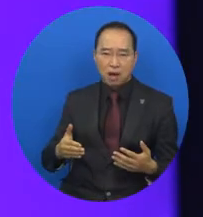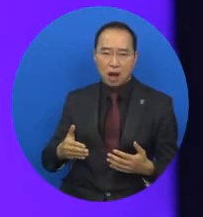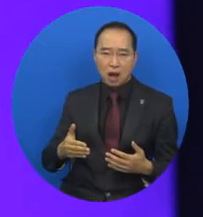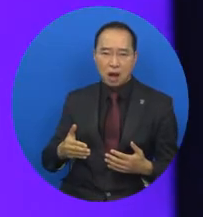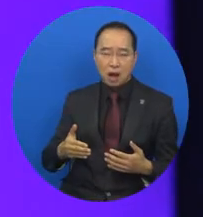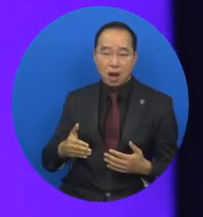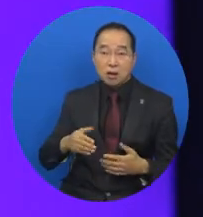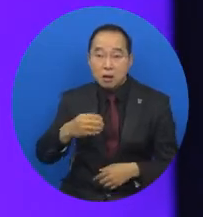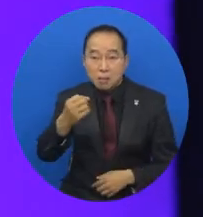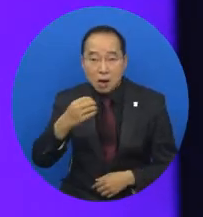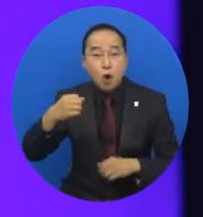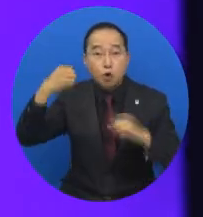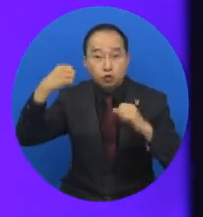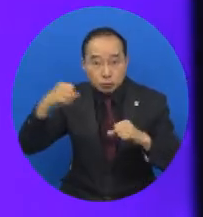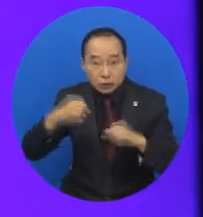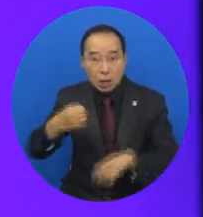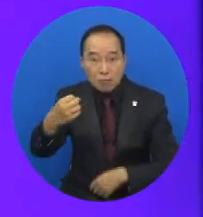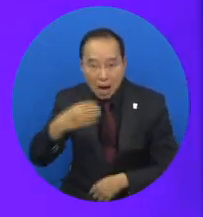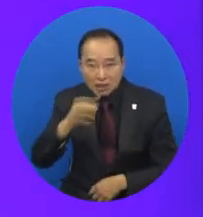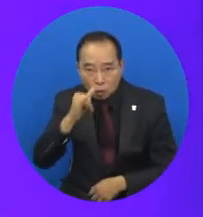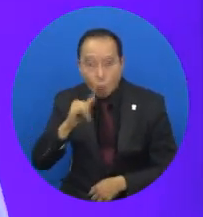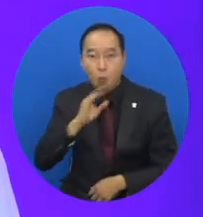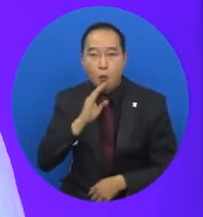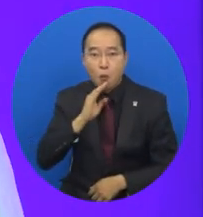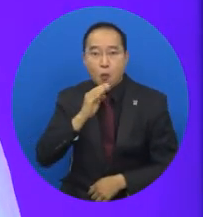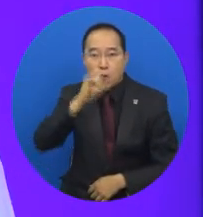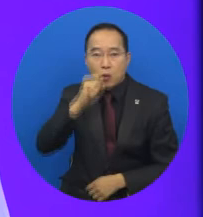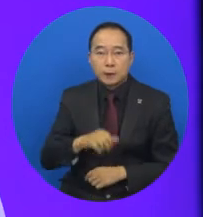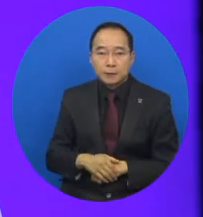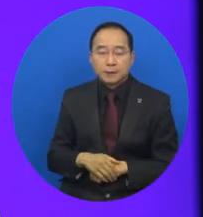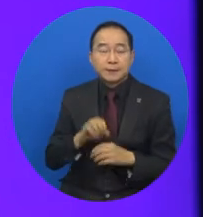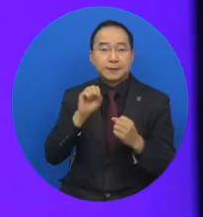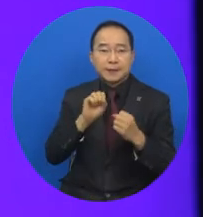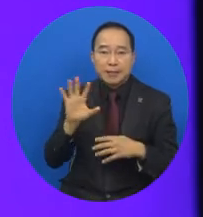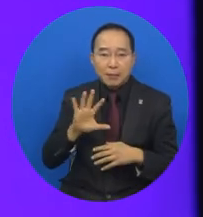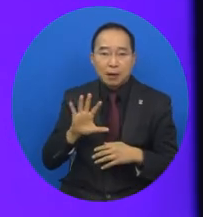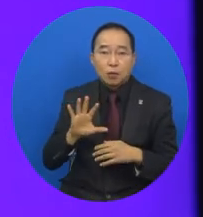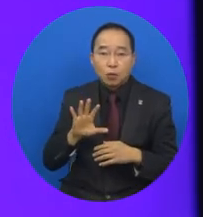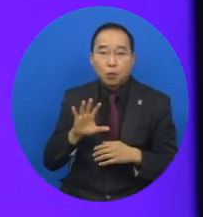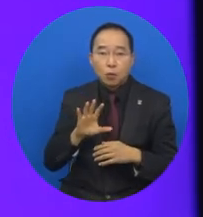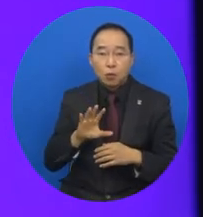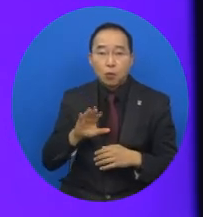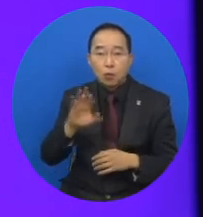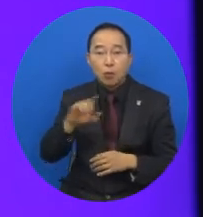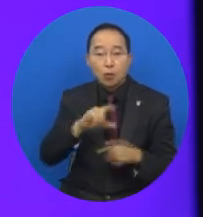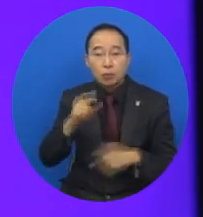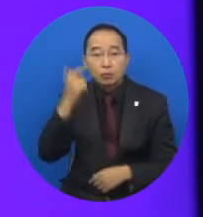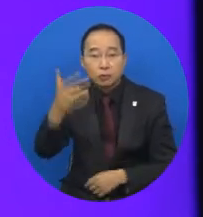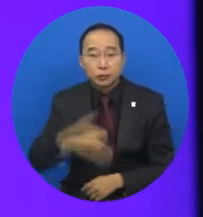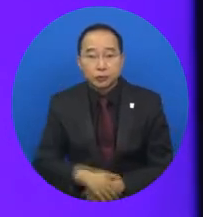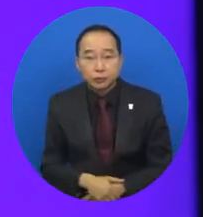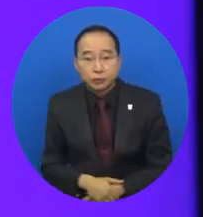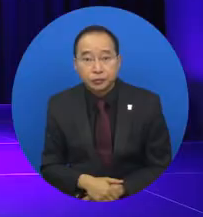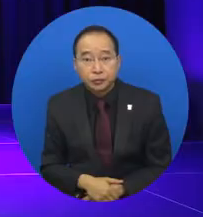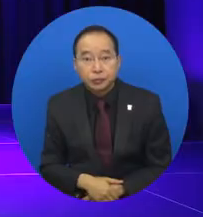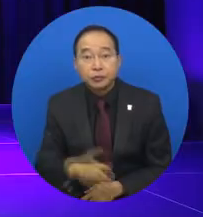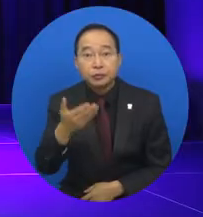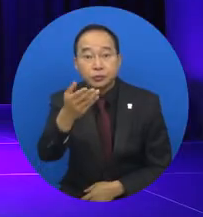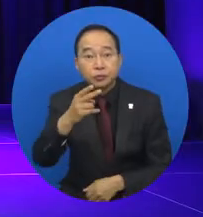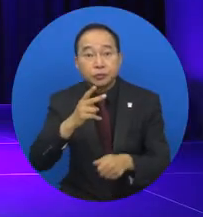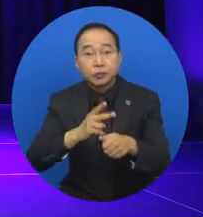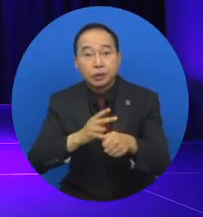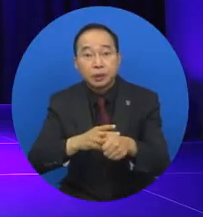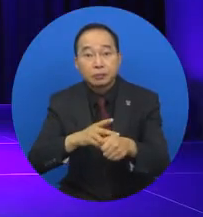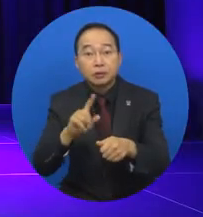저는 아무것도 필요 없고 춤이라는 단어가 나왔다는 것에 너무 반가웠어요. 그리고 저는 대답하지 않고 오히려 되물었죠.